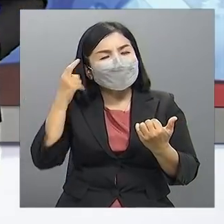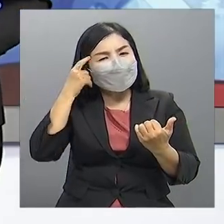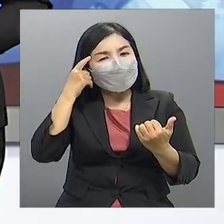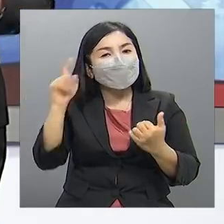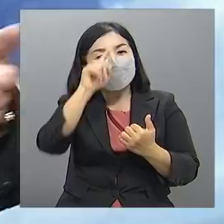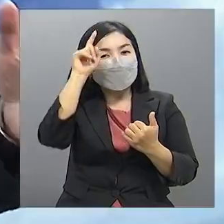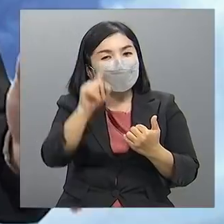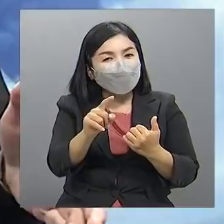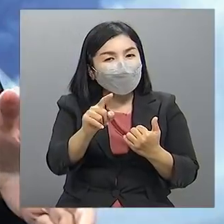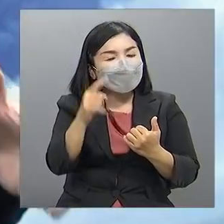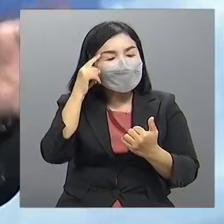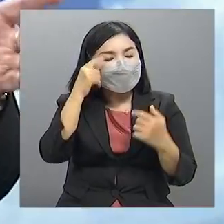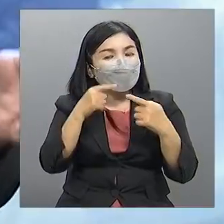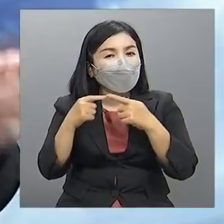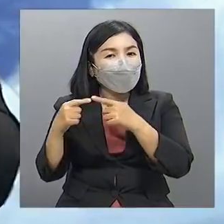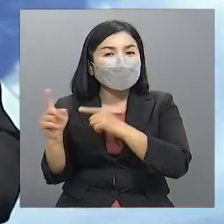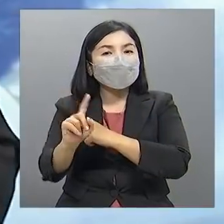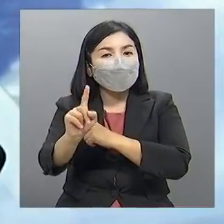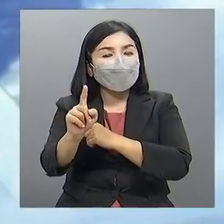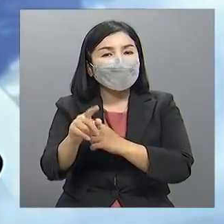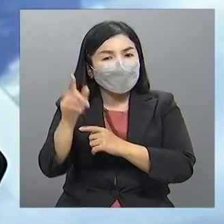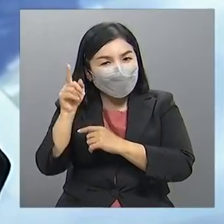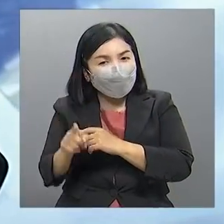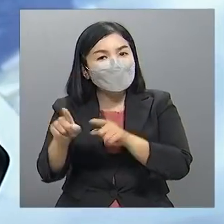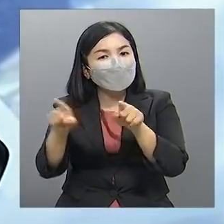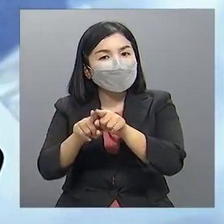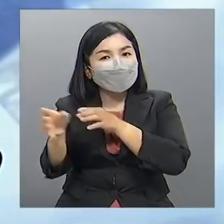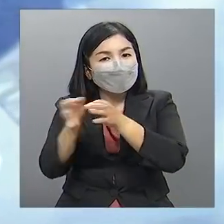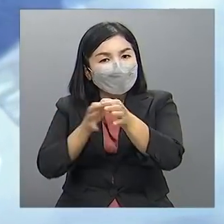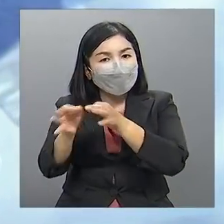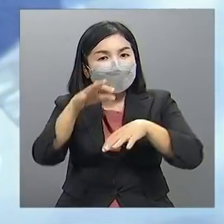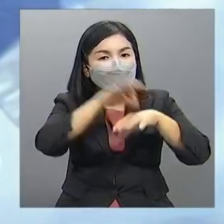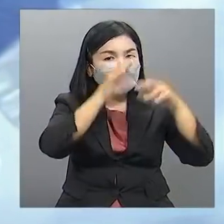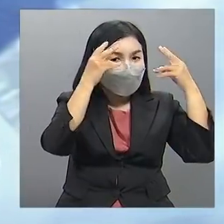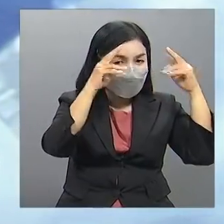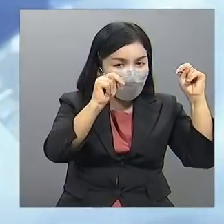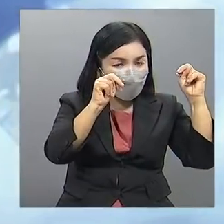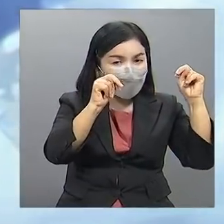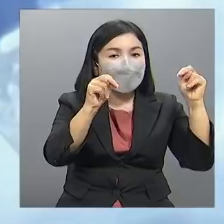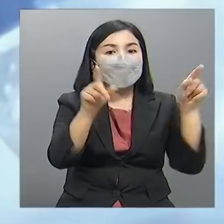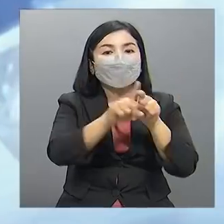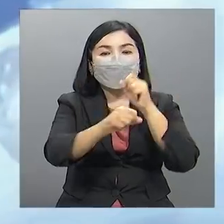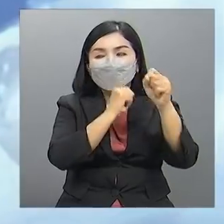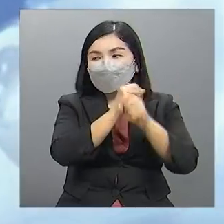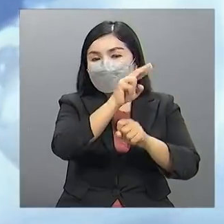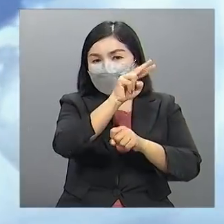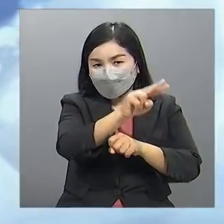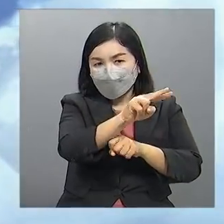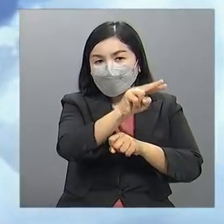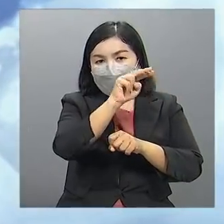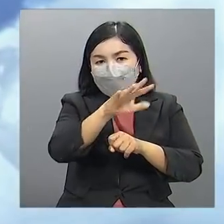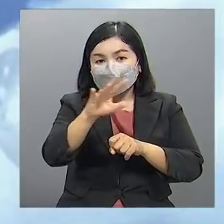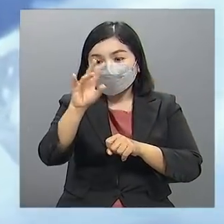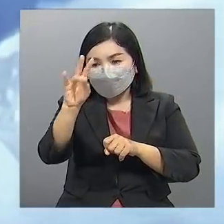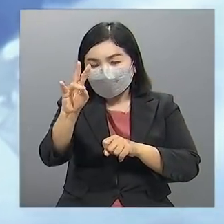องคิดต่อค่ะว่าจำเป็นไหมที่ต้องตีความนายกรัฐมนตรีไปถึงปี2557ค่ะเรียกว่